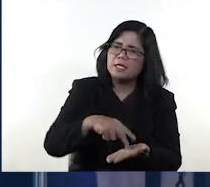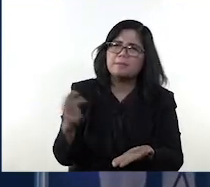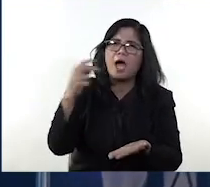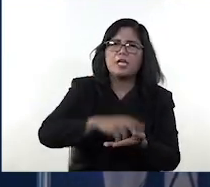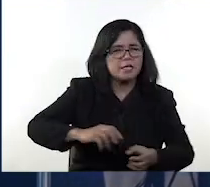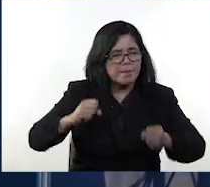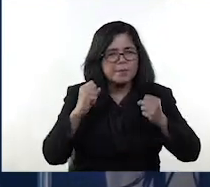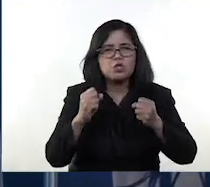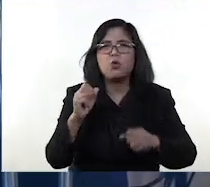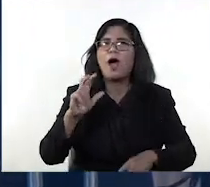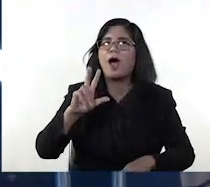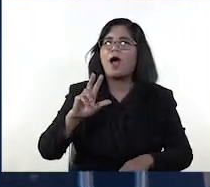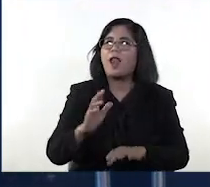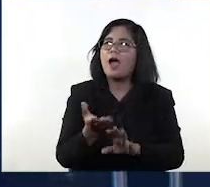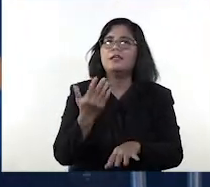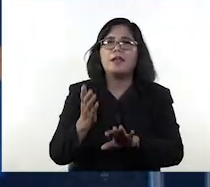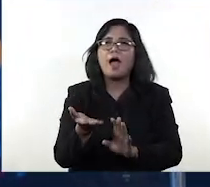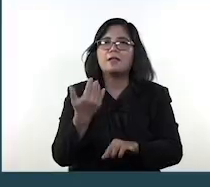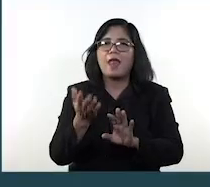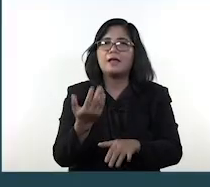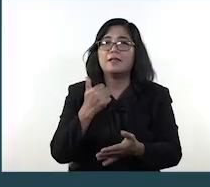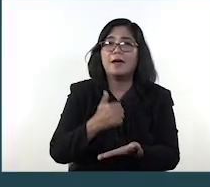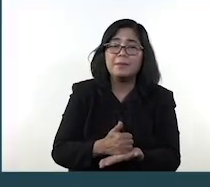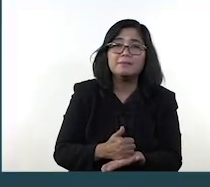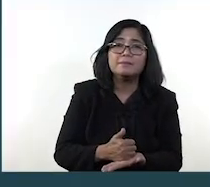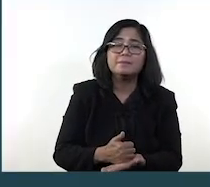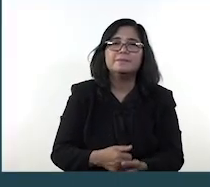berbuat sesuai dengan apa yang Tuhan sediakan bagi Nya